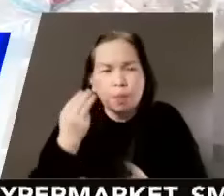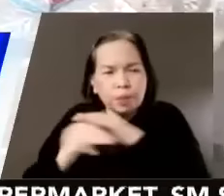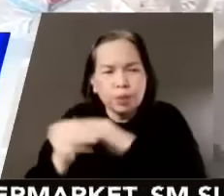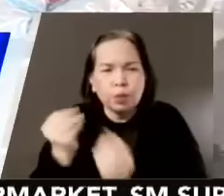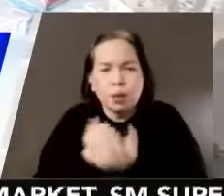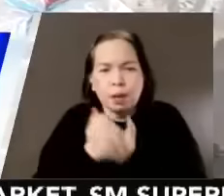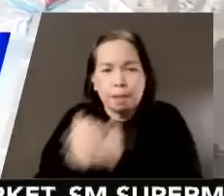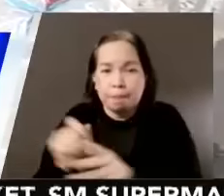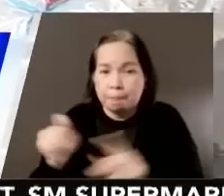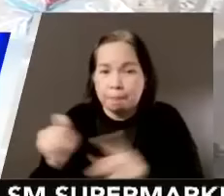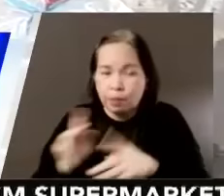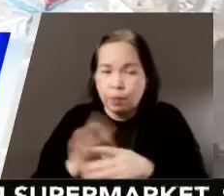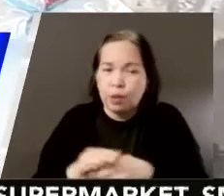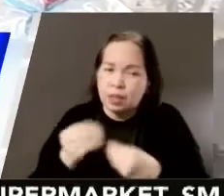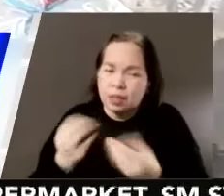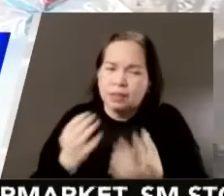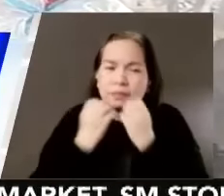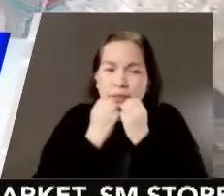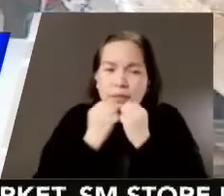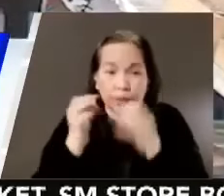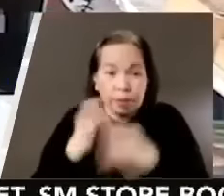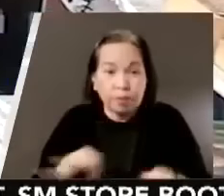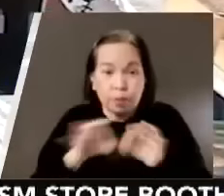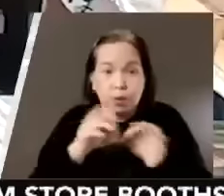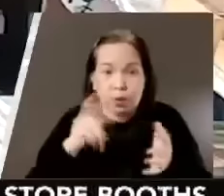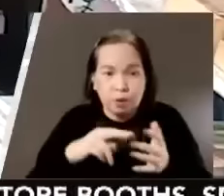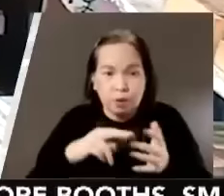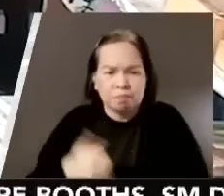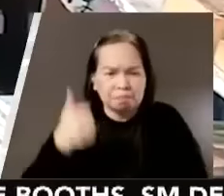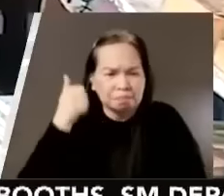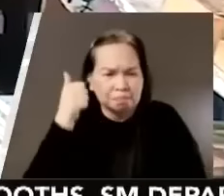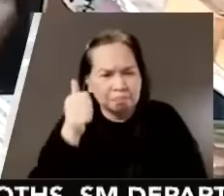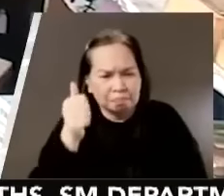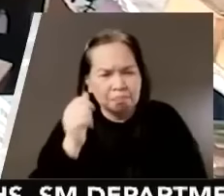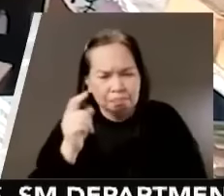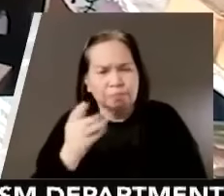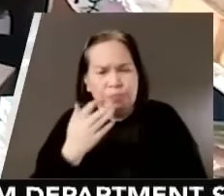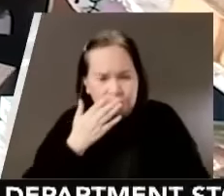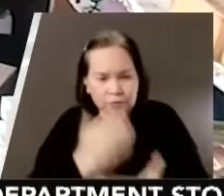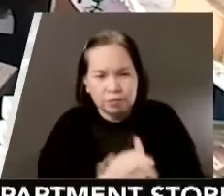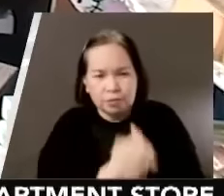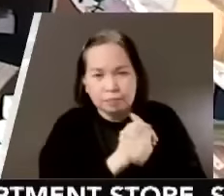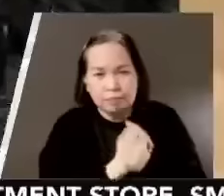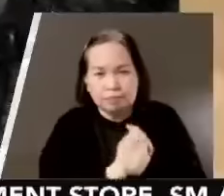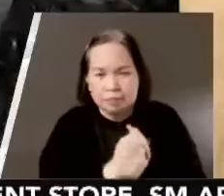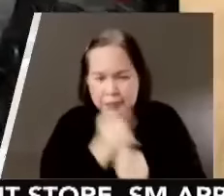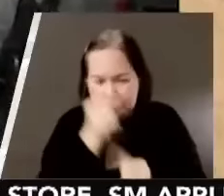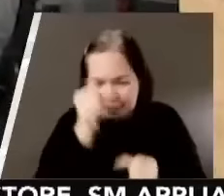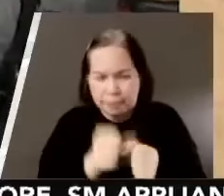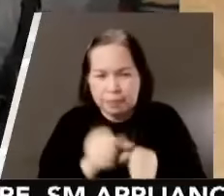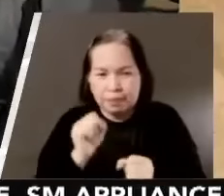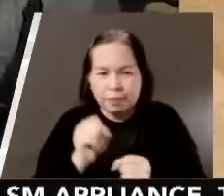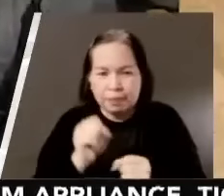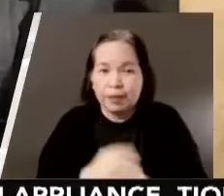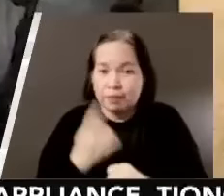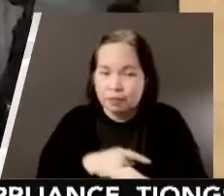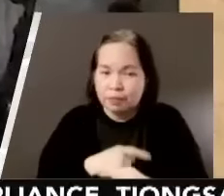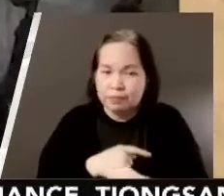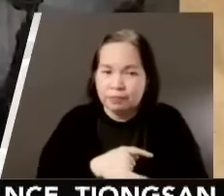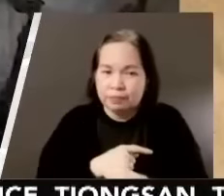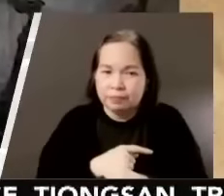pagbabasa, talagang one for the books. Para sa GMA Integrated News, Katrina Son,